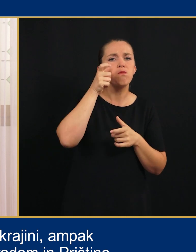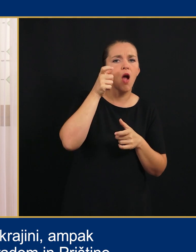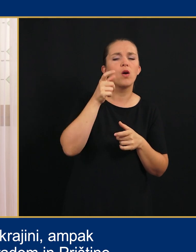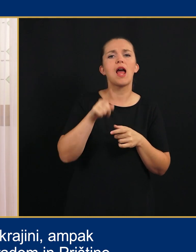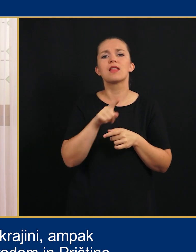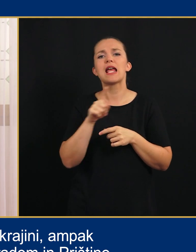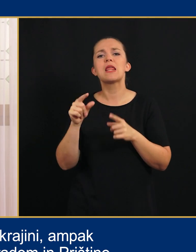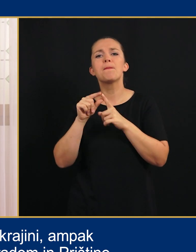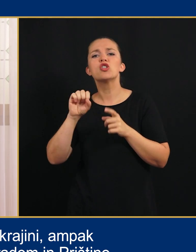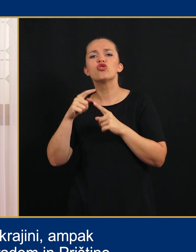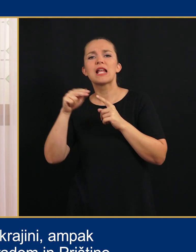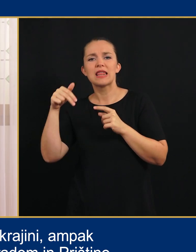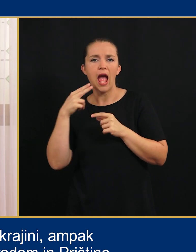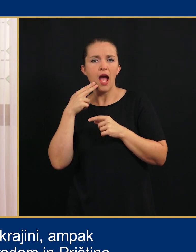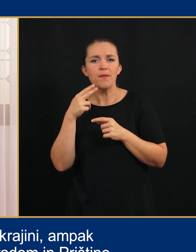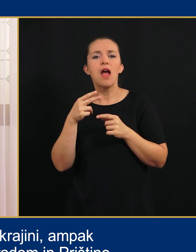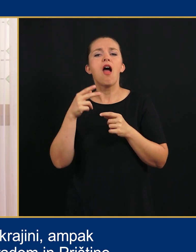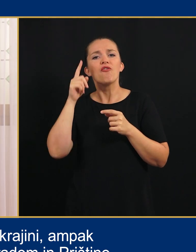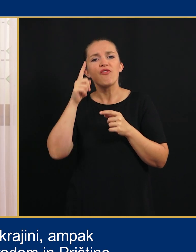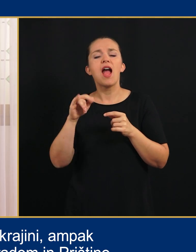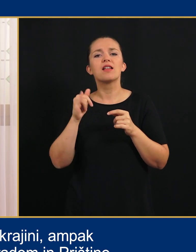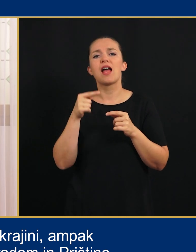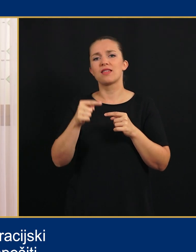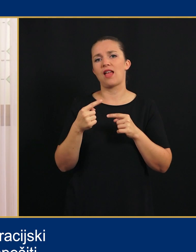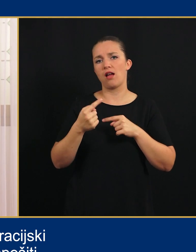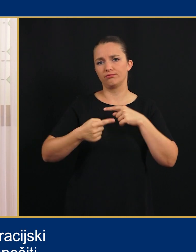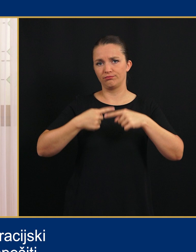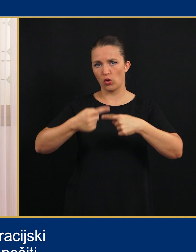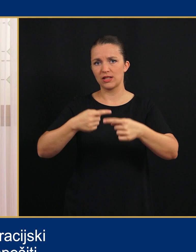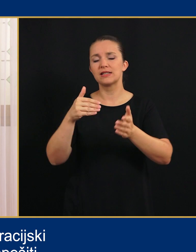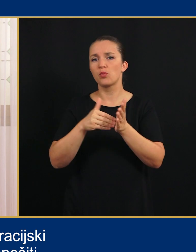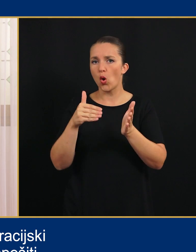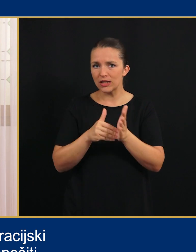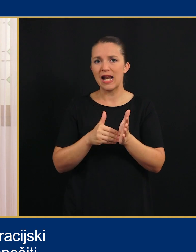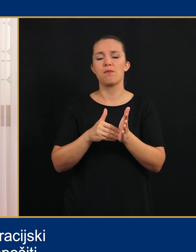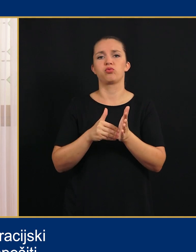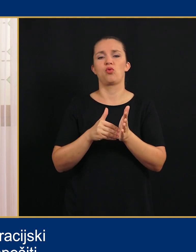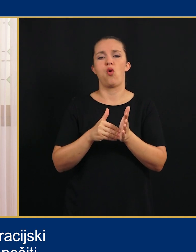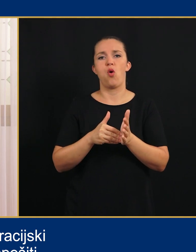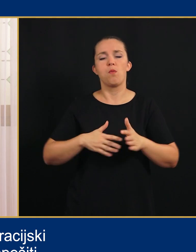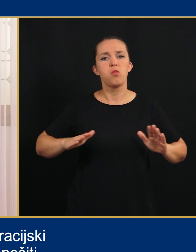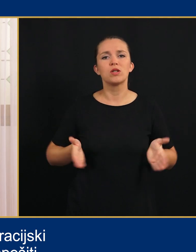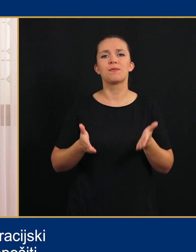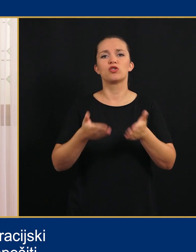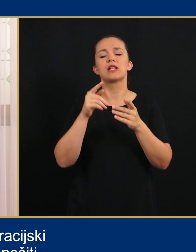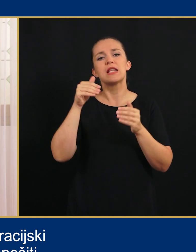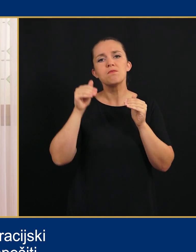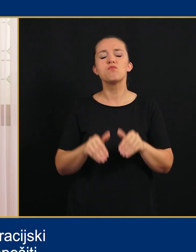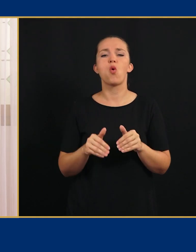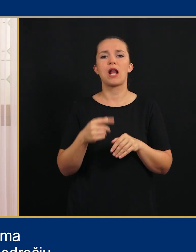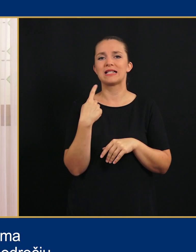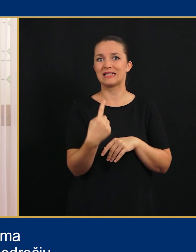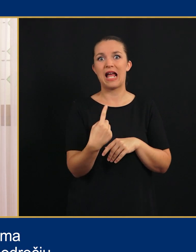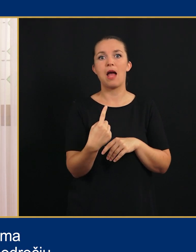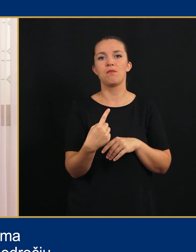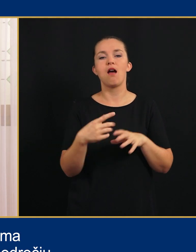ampak tudi zaradi napetosti med Beogradom in Prištino, zaveda, da je ta integracijski proces potrebno pospešiti in